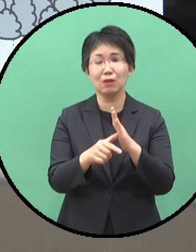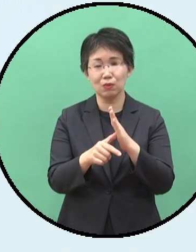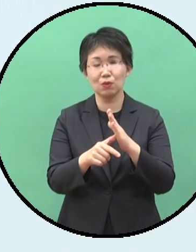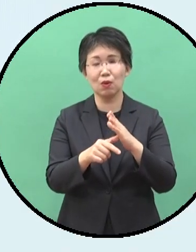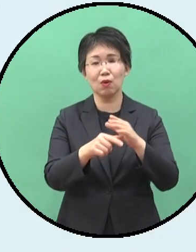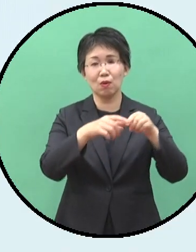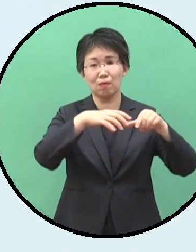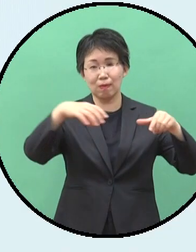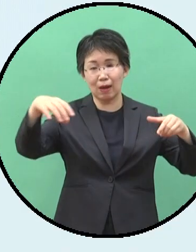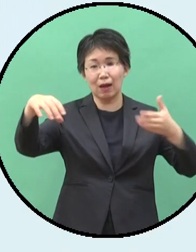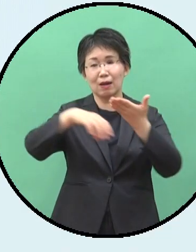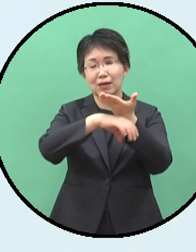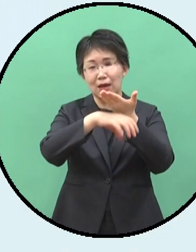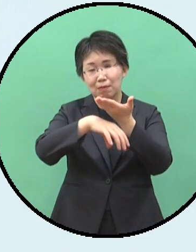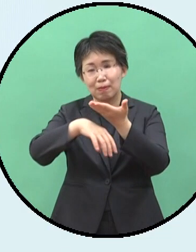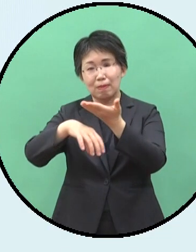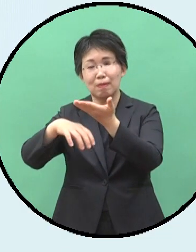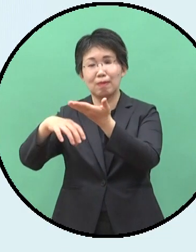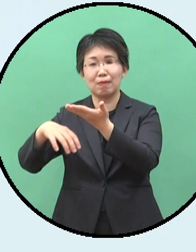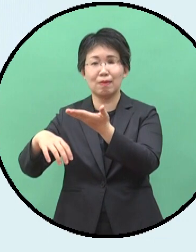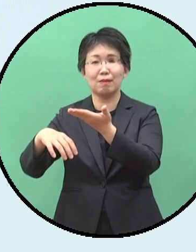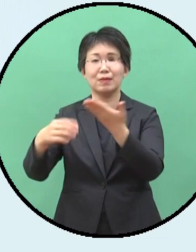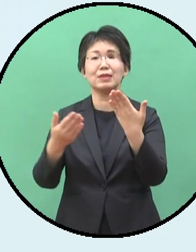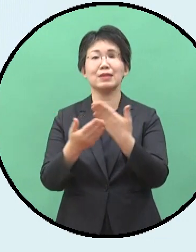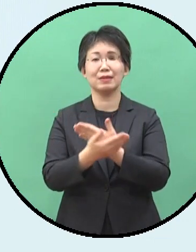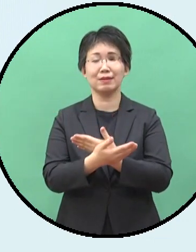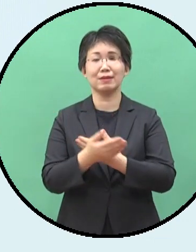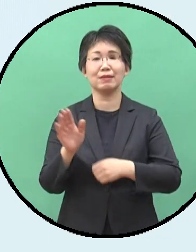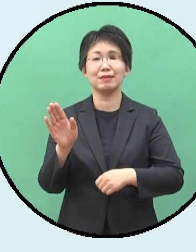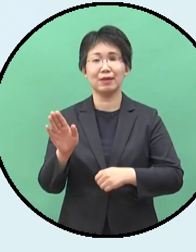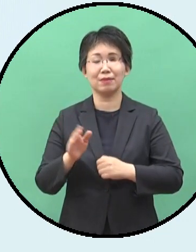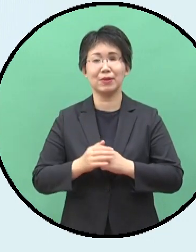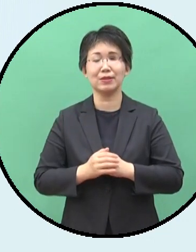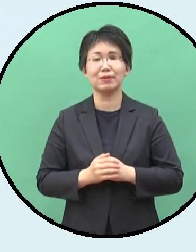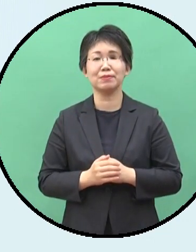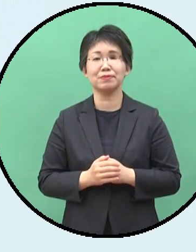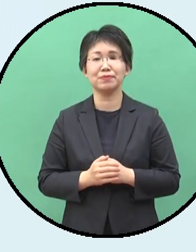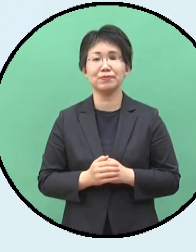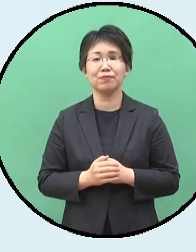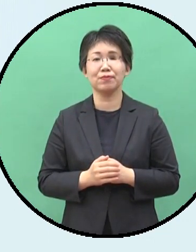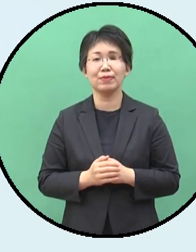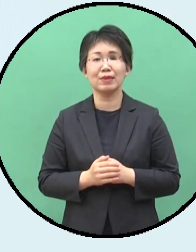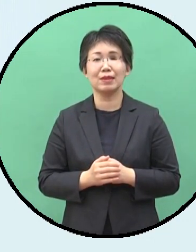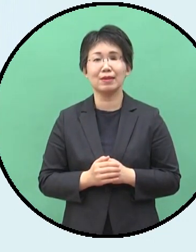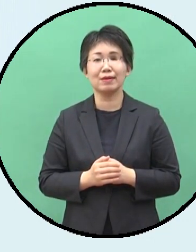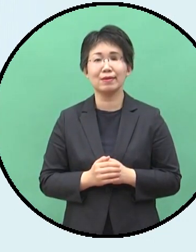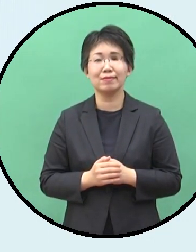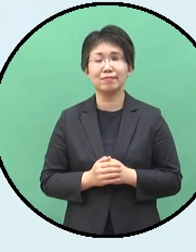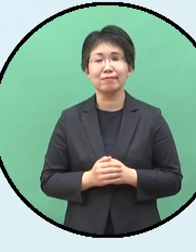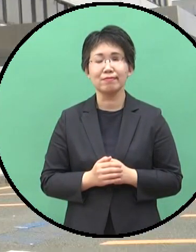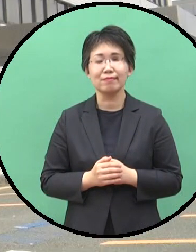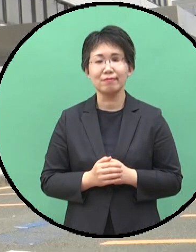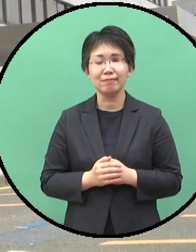ますと、線状の強い降水機が形成されて線状降水帯が形成されてくるというふうになります。